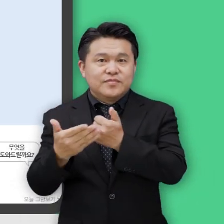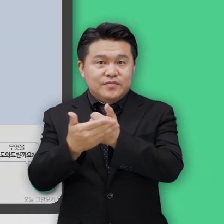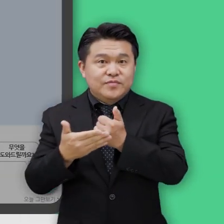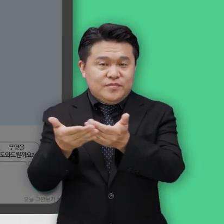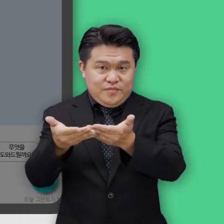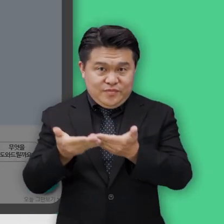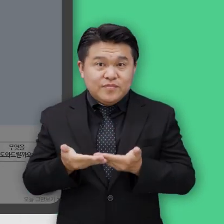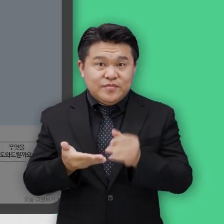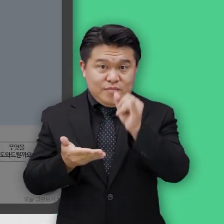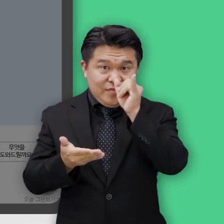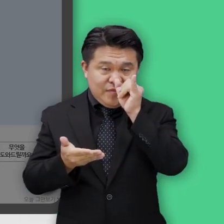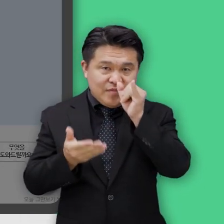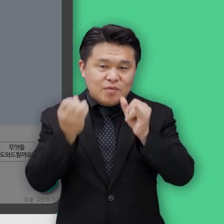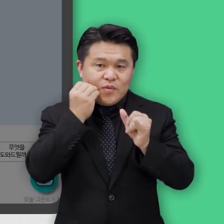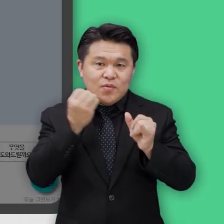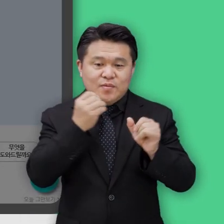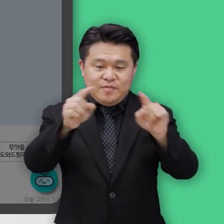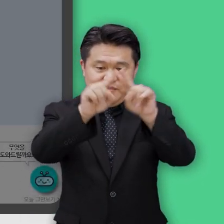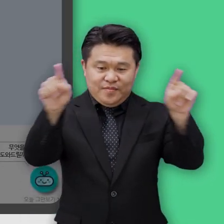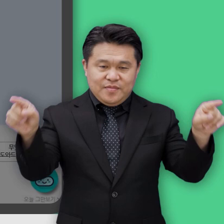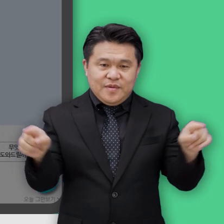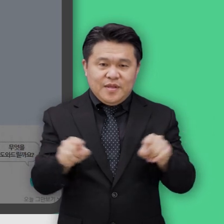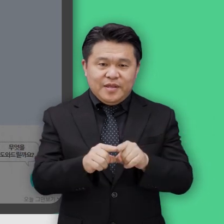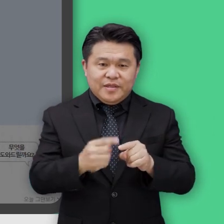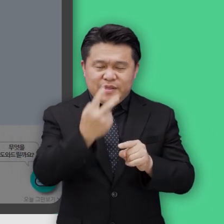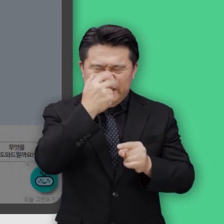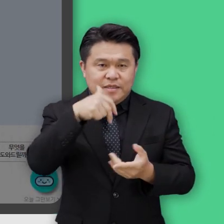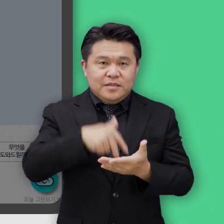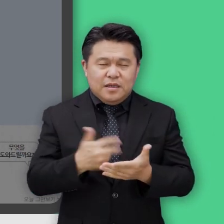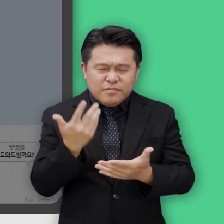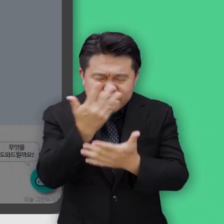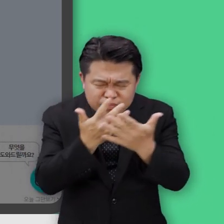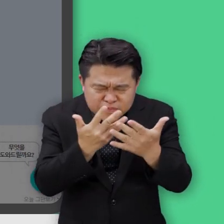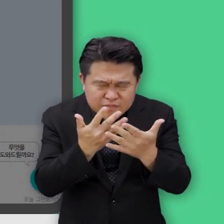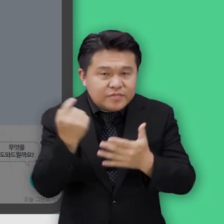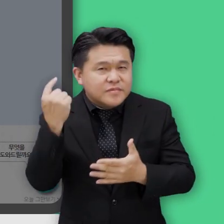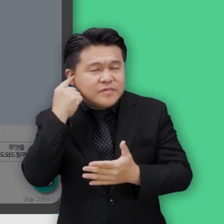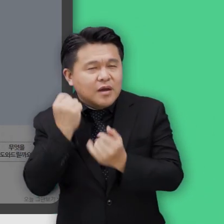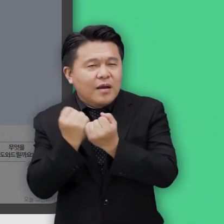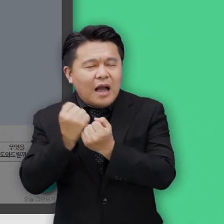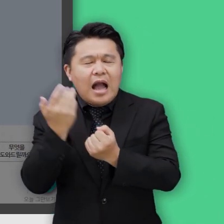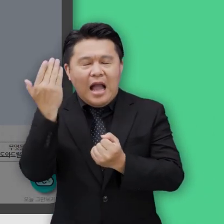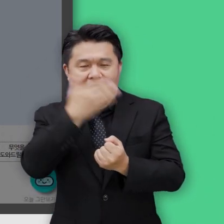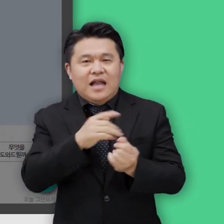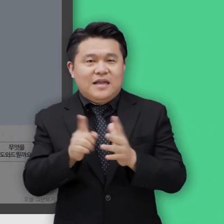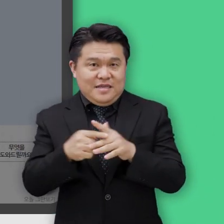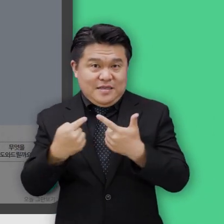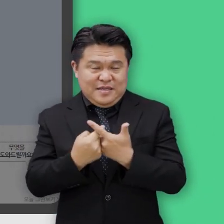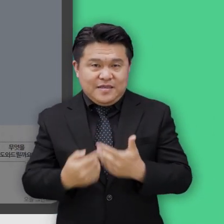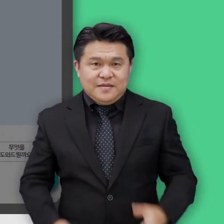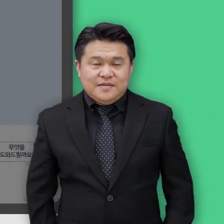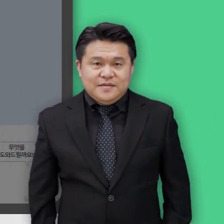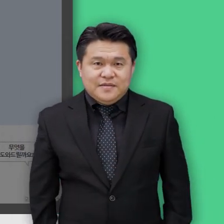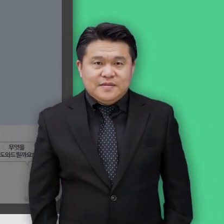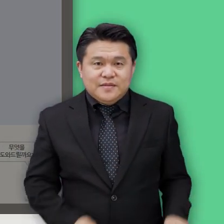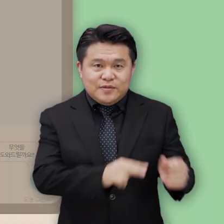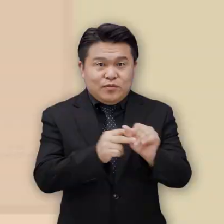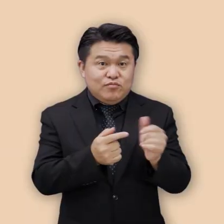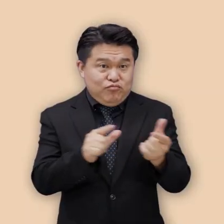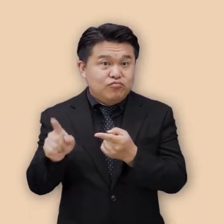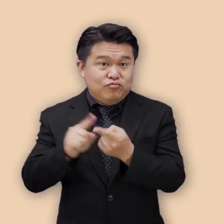이용하시면 홈페이지의 내용을 음성으로 확인하실 수 있습니다. 홈페이지에 있는 일반 정보에 대한 안내가